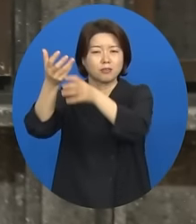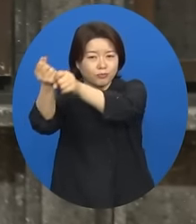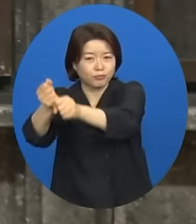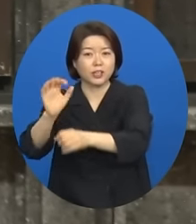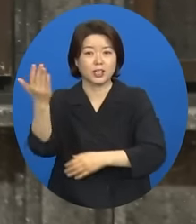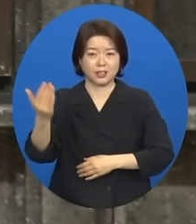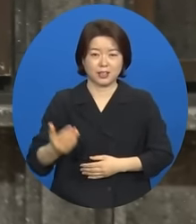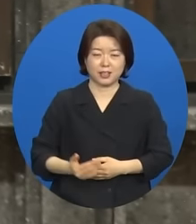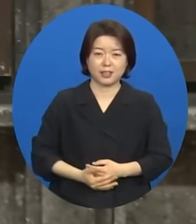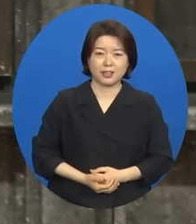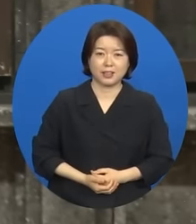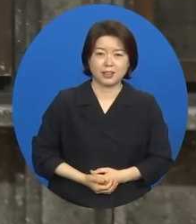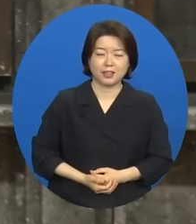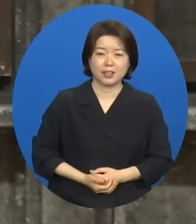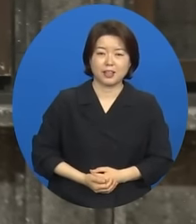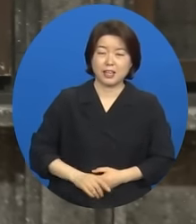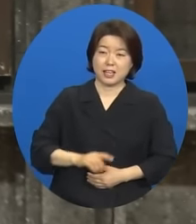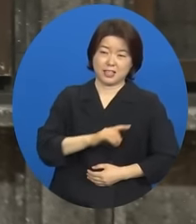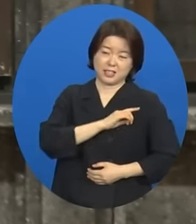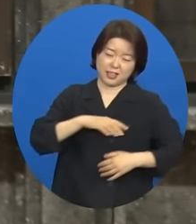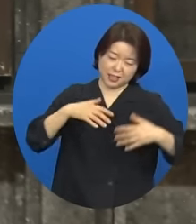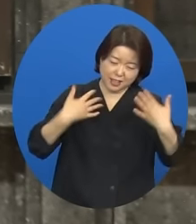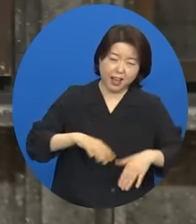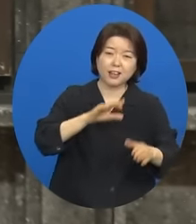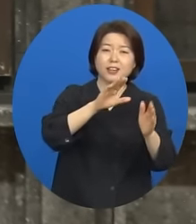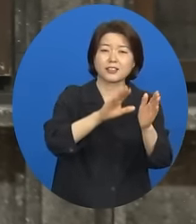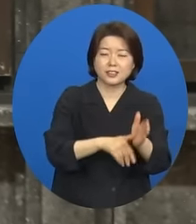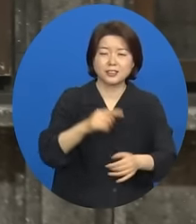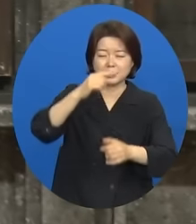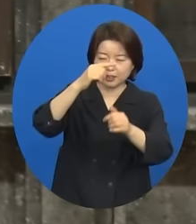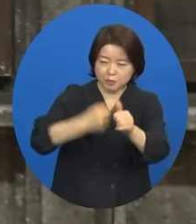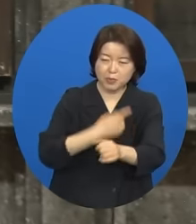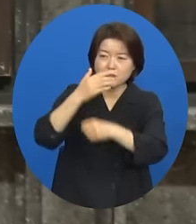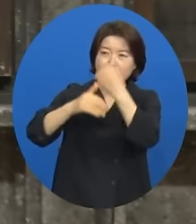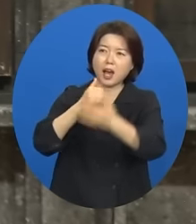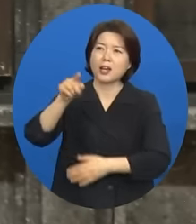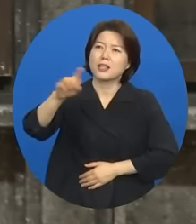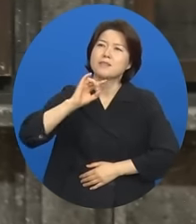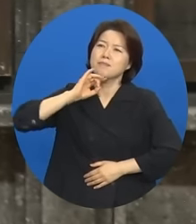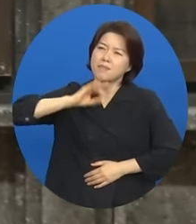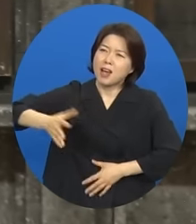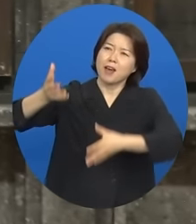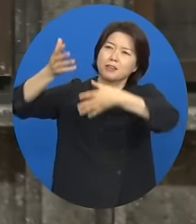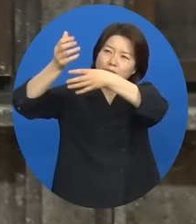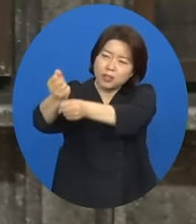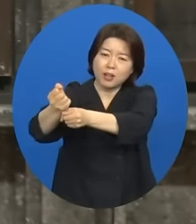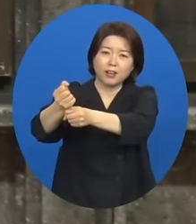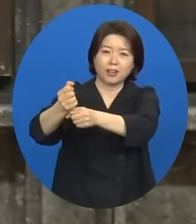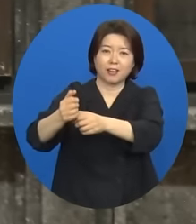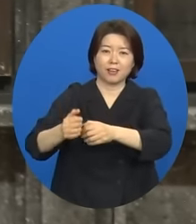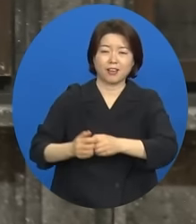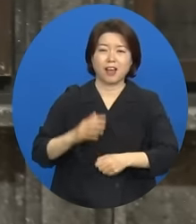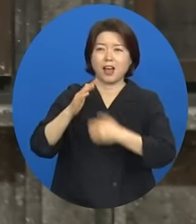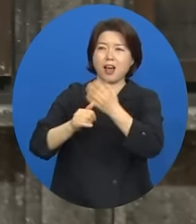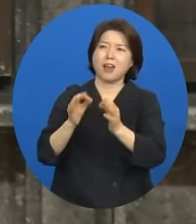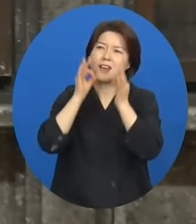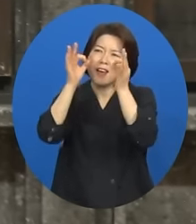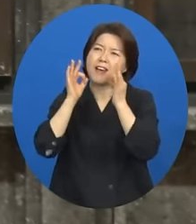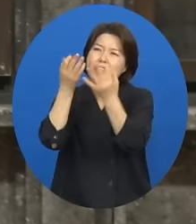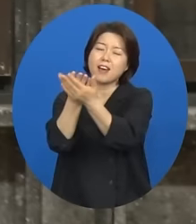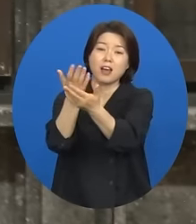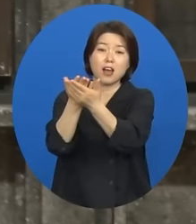거죠. 가장 약할 그때에 비로소 하나님만을 붙잡게 되고 하나님에게 때를 쓰게 된